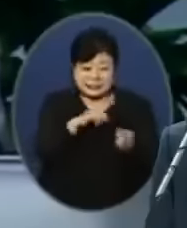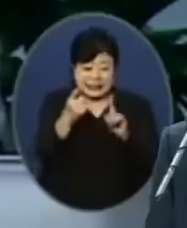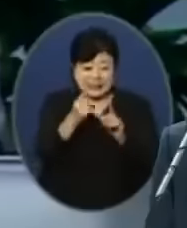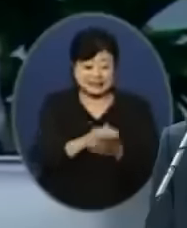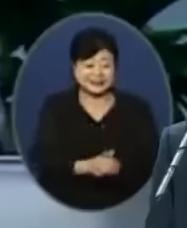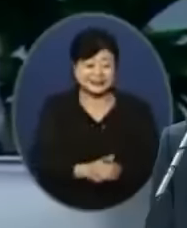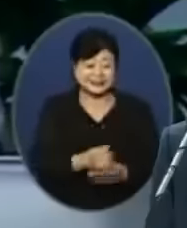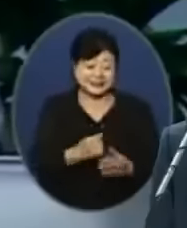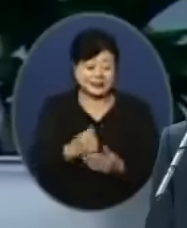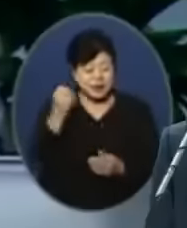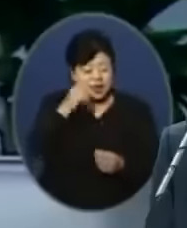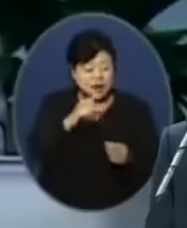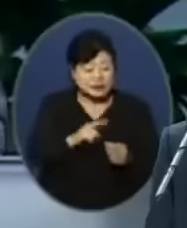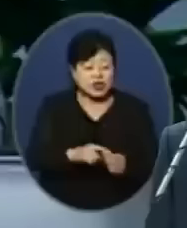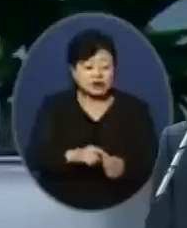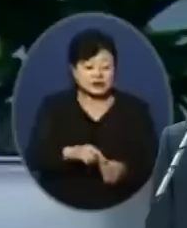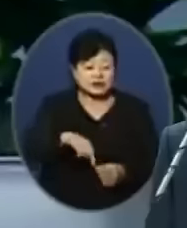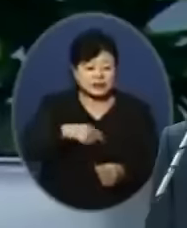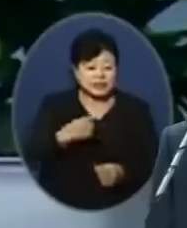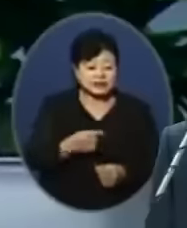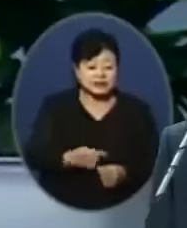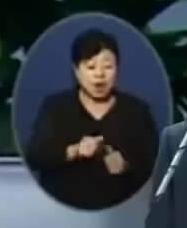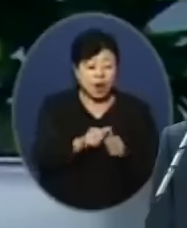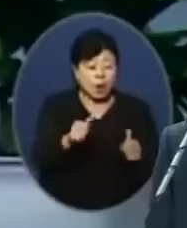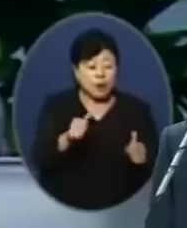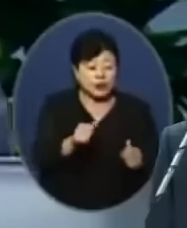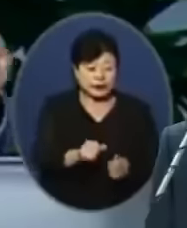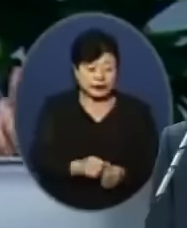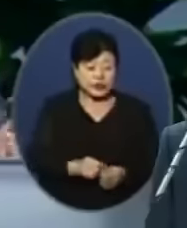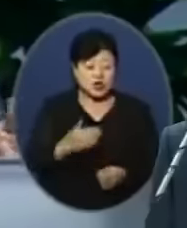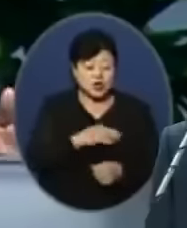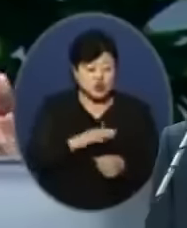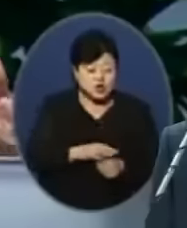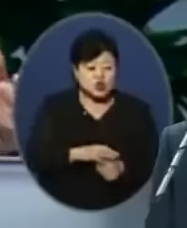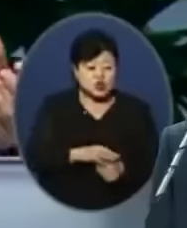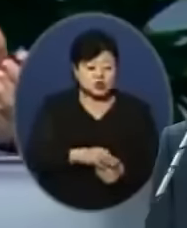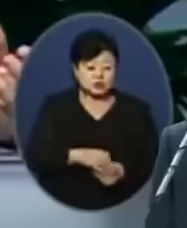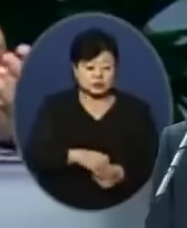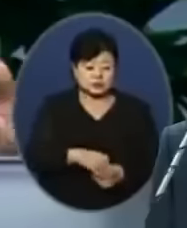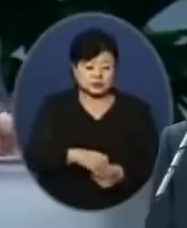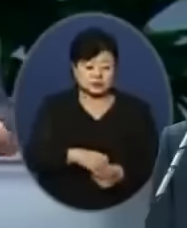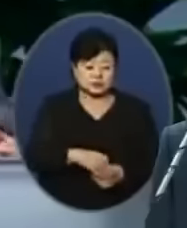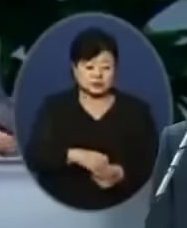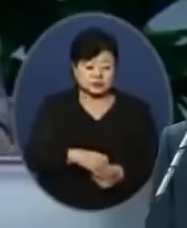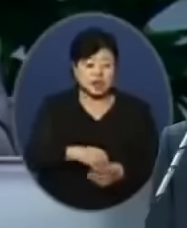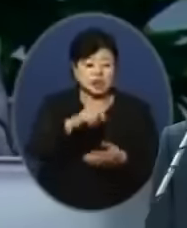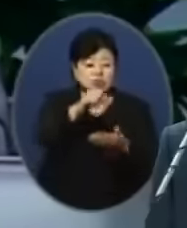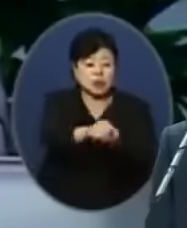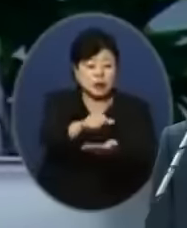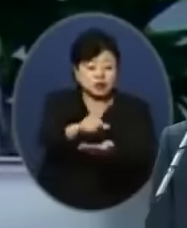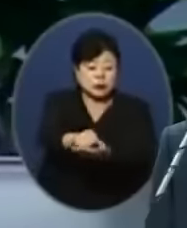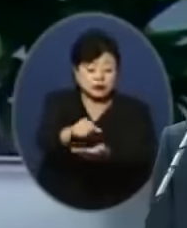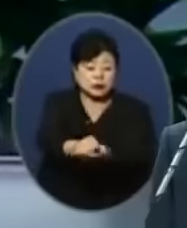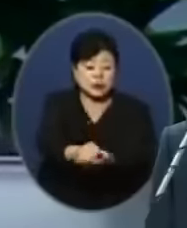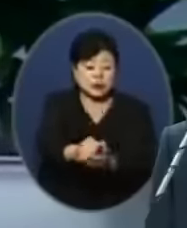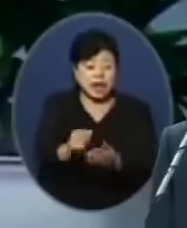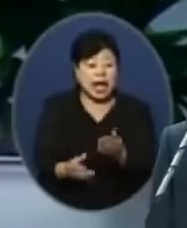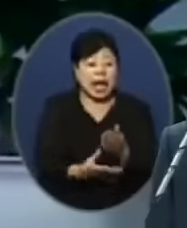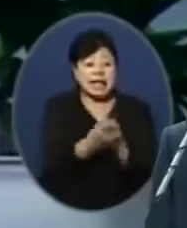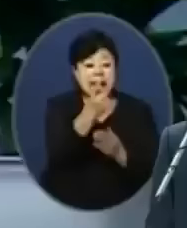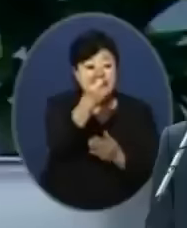것입니다. 그럼 영적인 자아가 혼적인 자아와 육체적인 자아를 정복해서